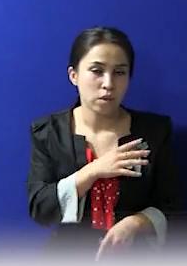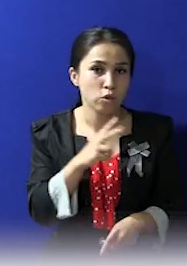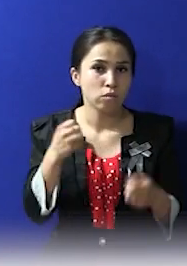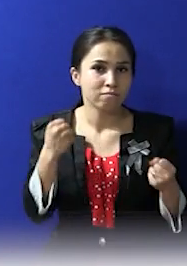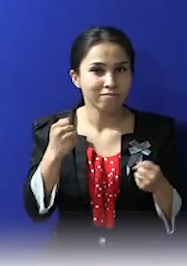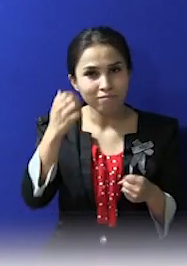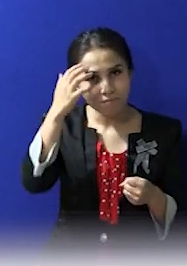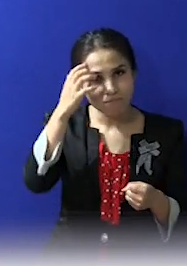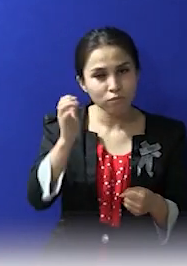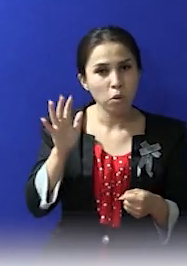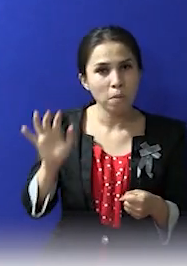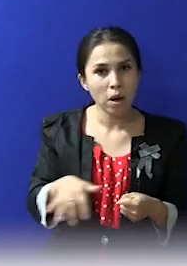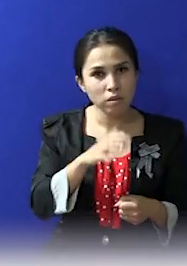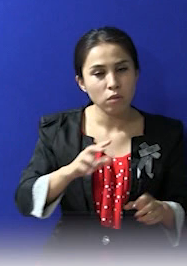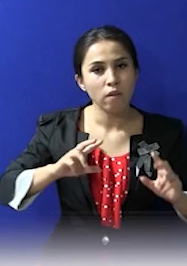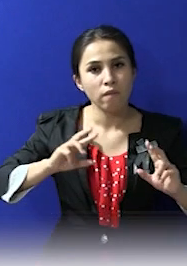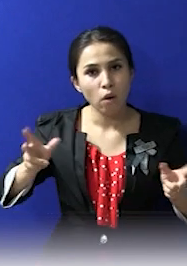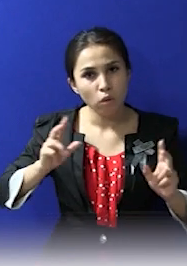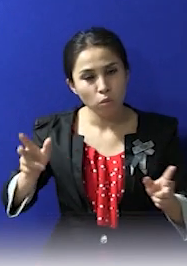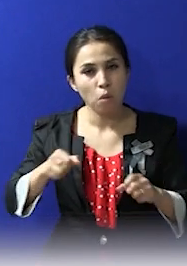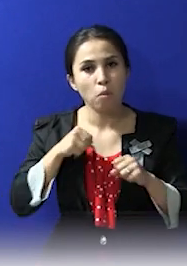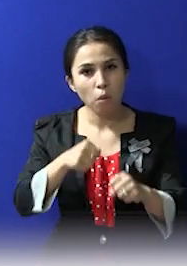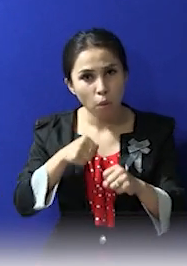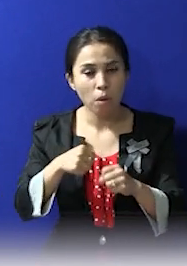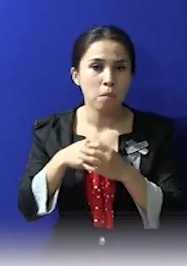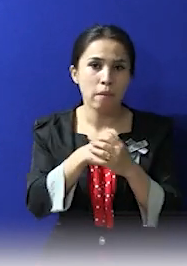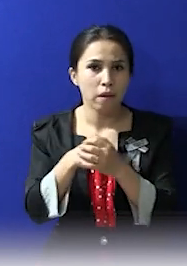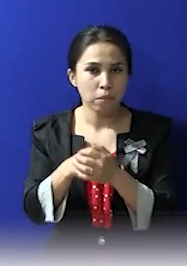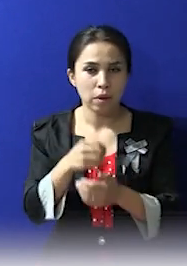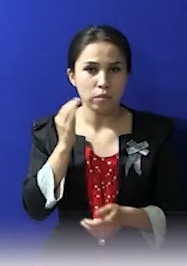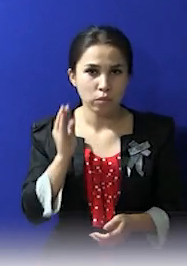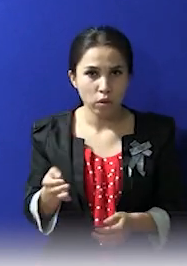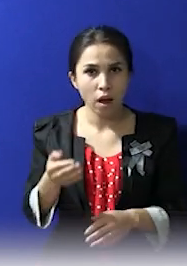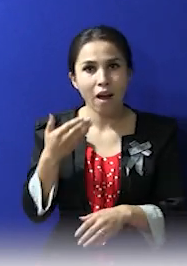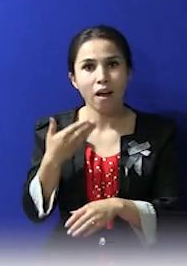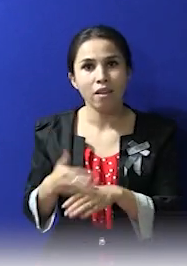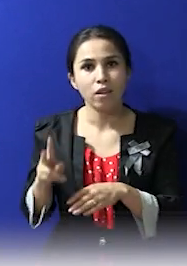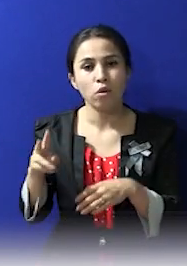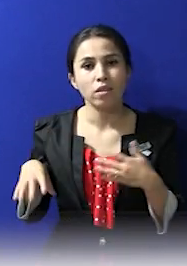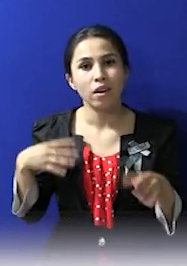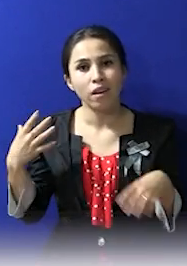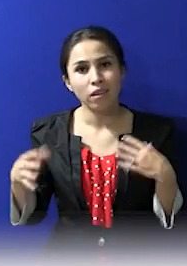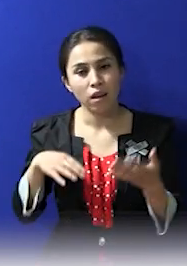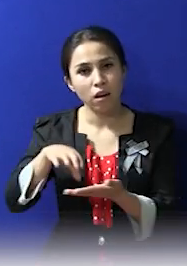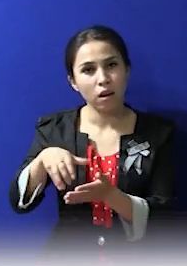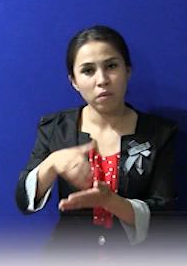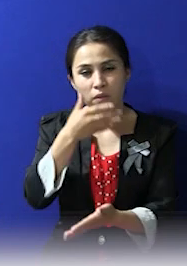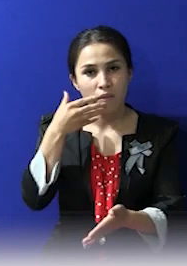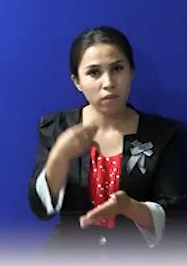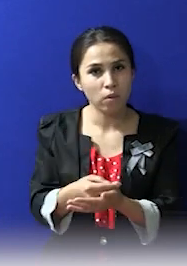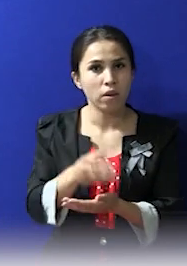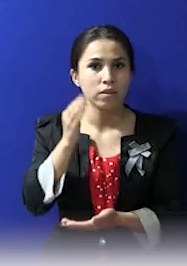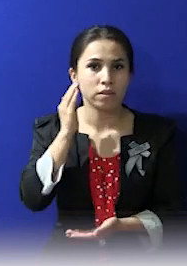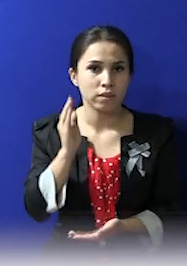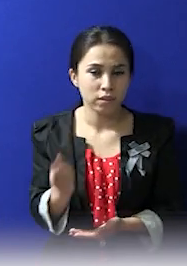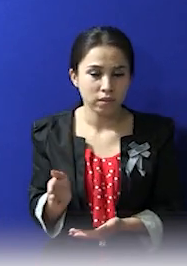разъяснительную работу. Мы должны сформировать у граждан культуру человеческого общежития, когда нельзя мусорить не только у себя дома, но